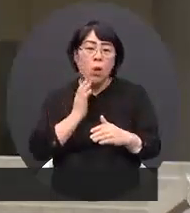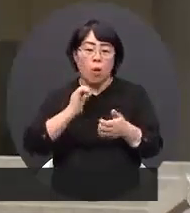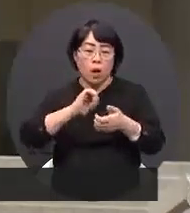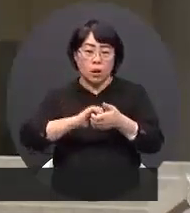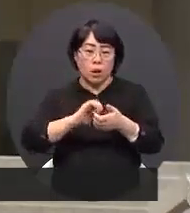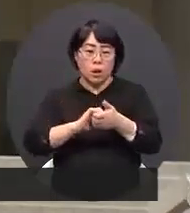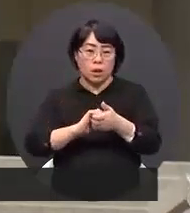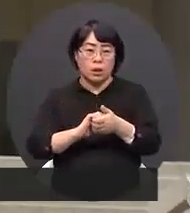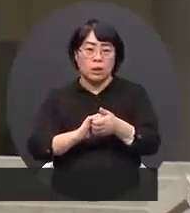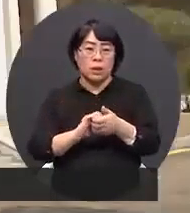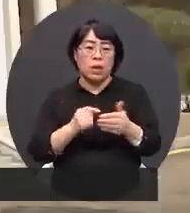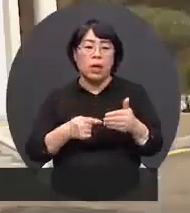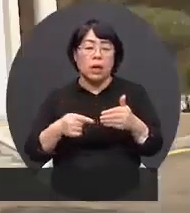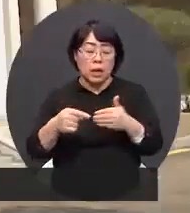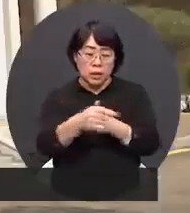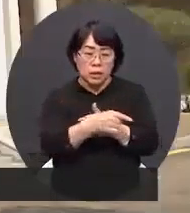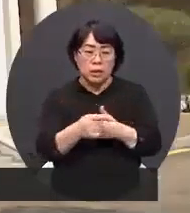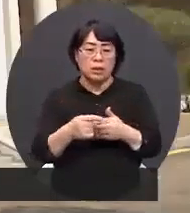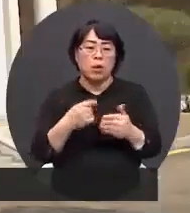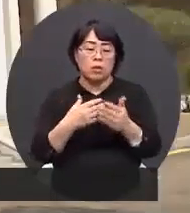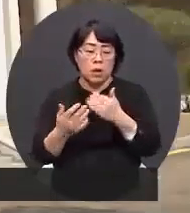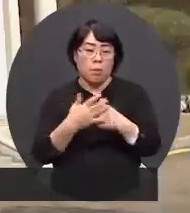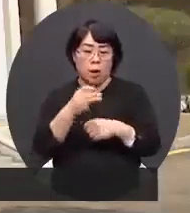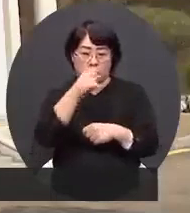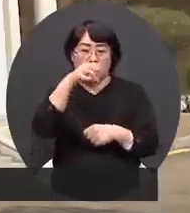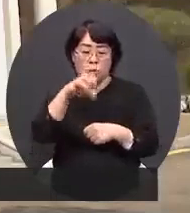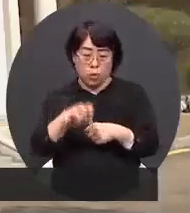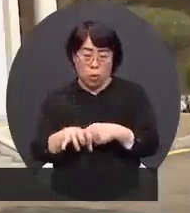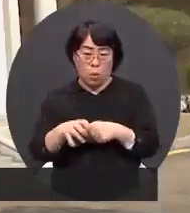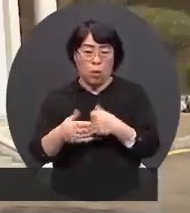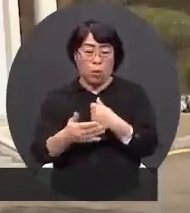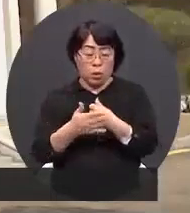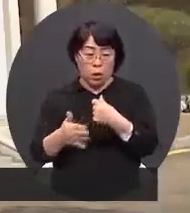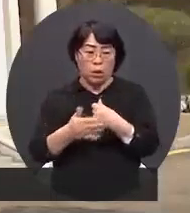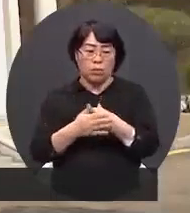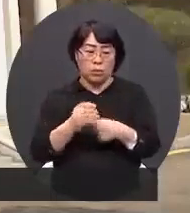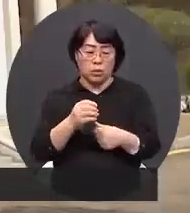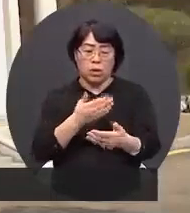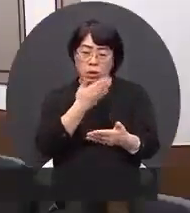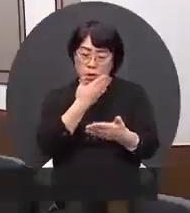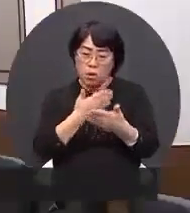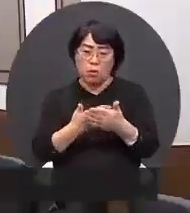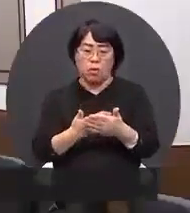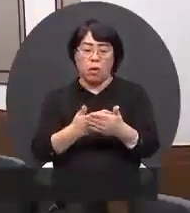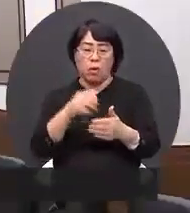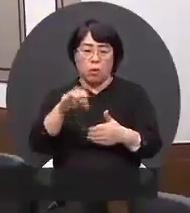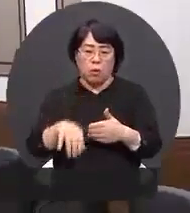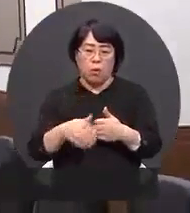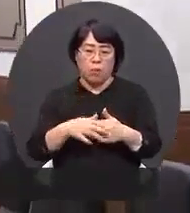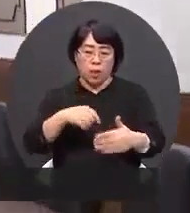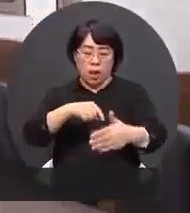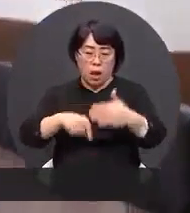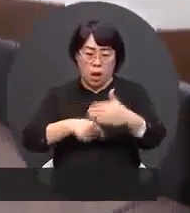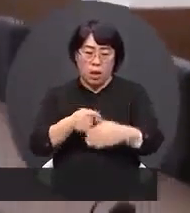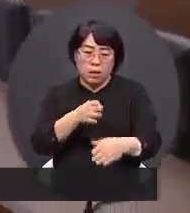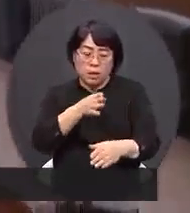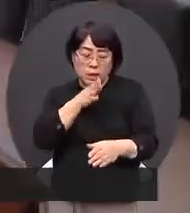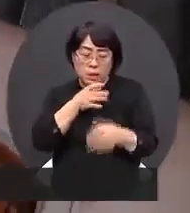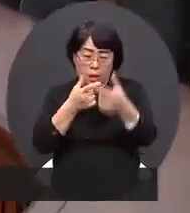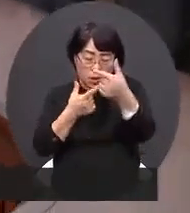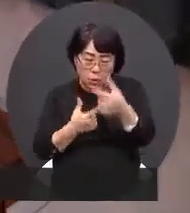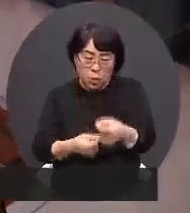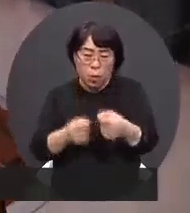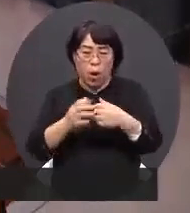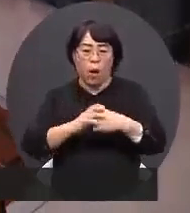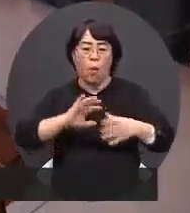본관을 본떠 만든 미니 청와대로 핵심 관람 시설 중에 하나입니다 내부엔 실제와 똑 닮은